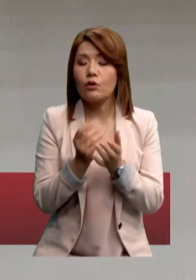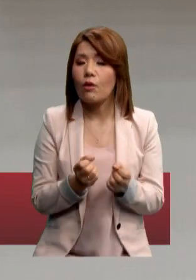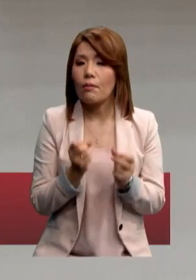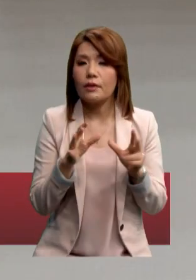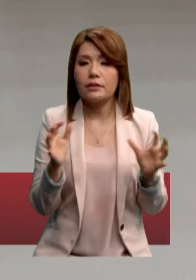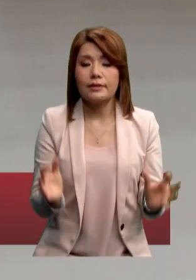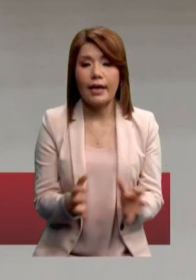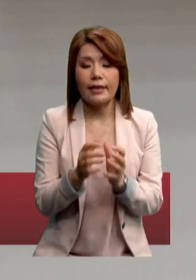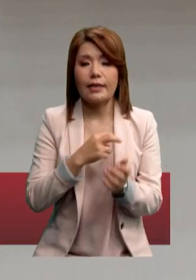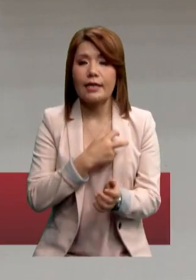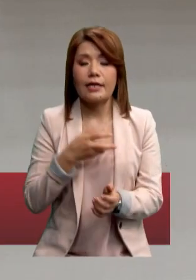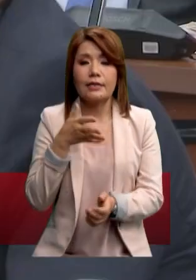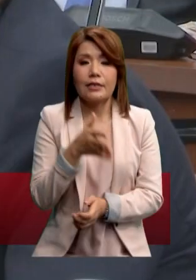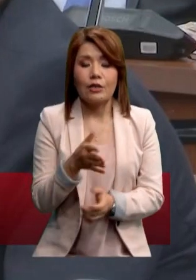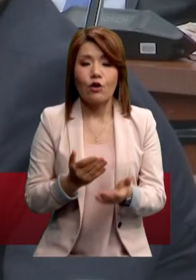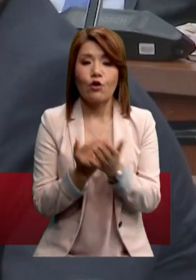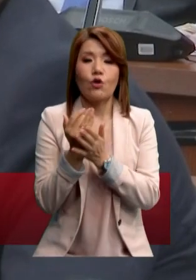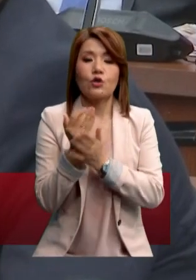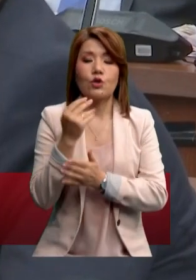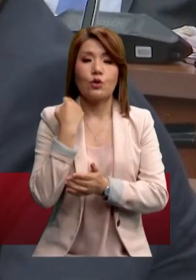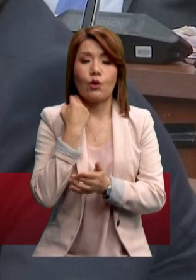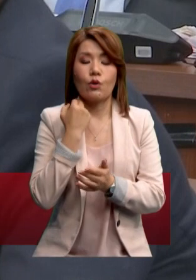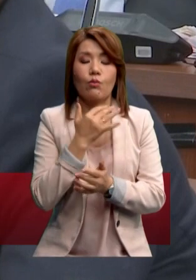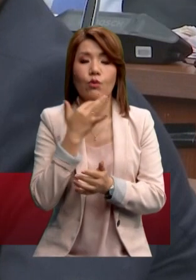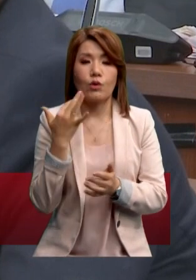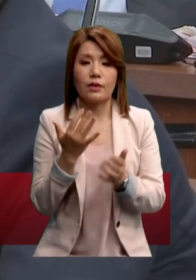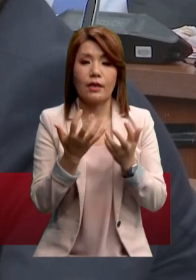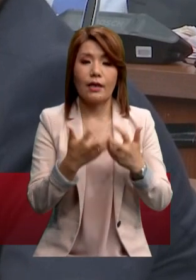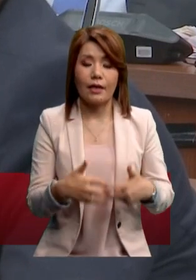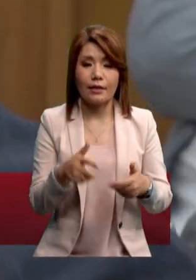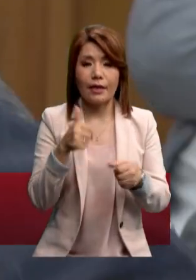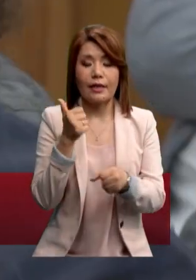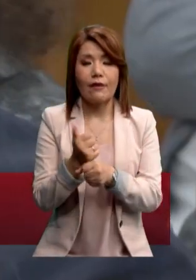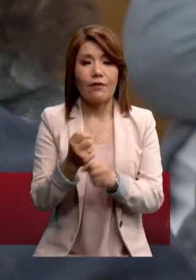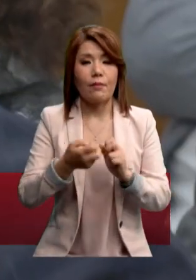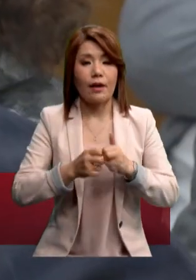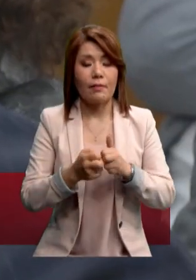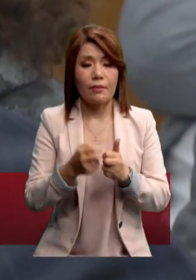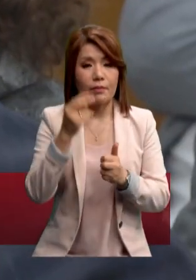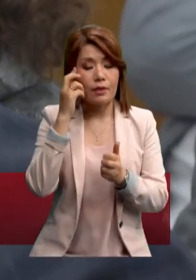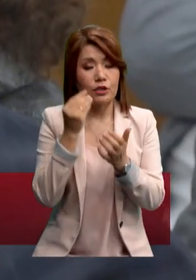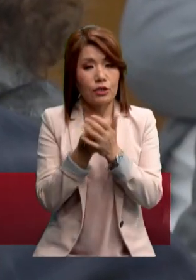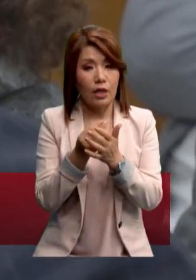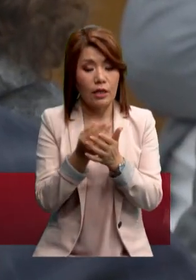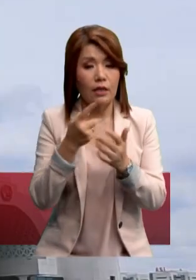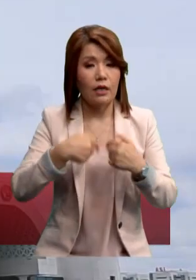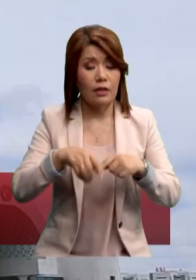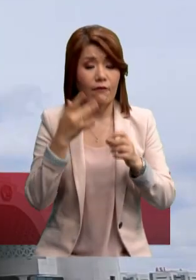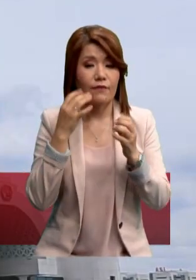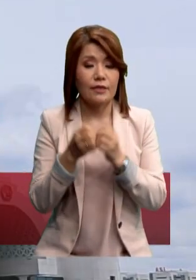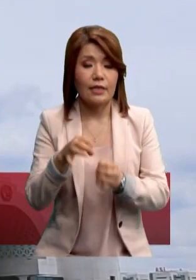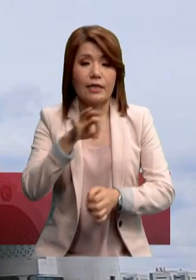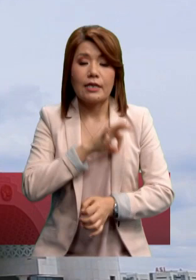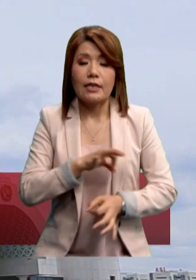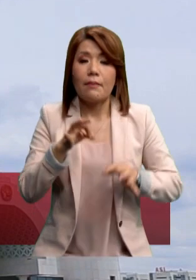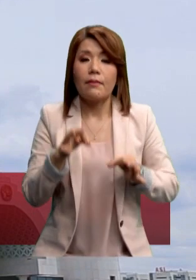же сохраняется риск роста правительственного долга. По подсчетам аудиторов, главными проблемами для бюджета страны так и остаются